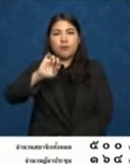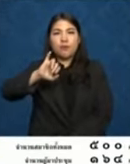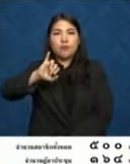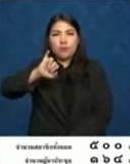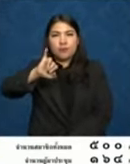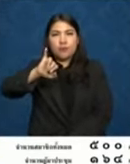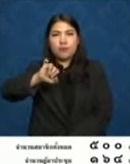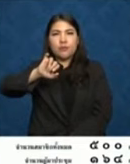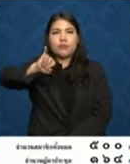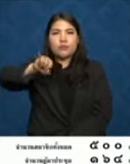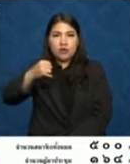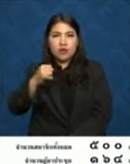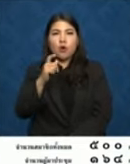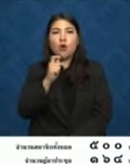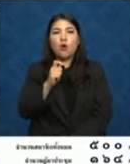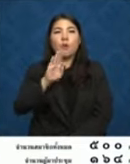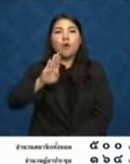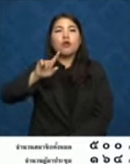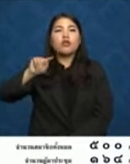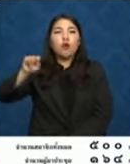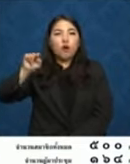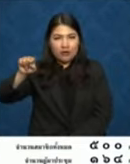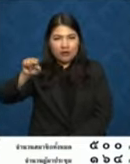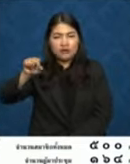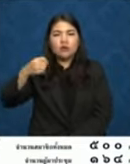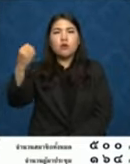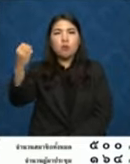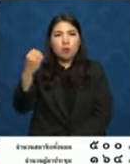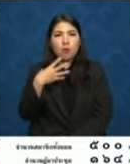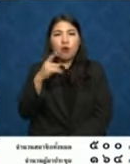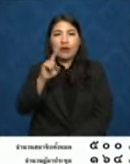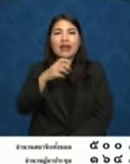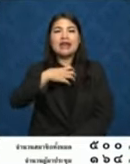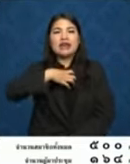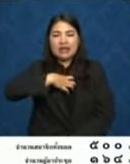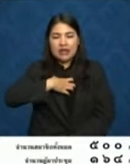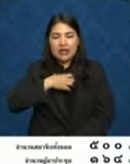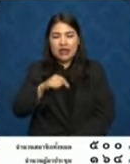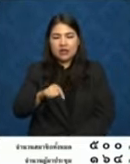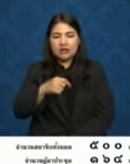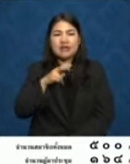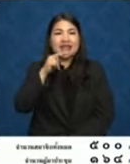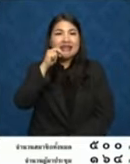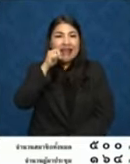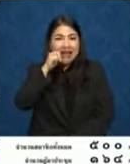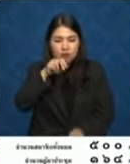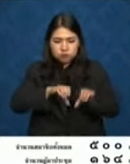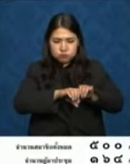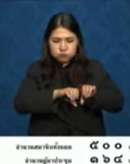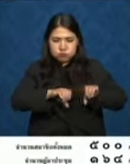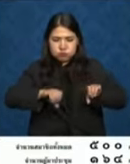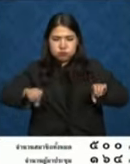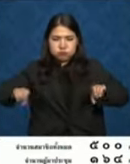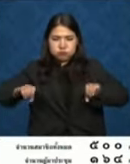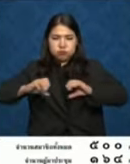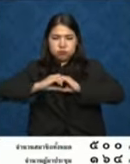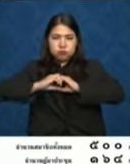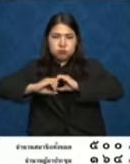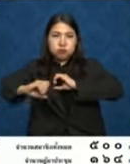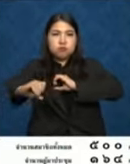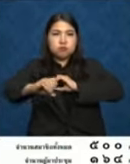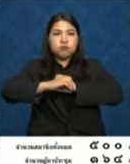ตำบลท่าบ่อนะครับซึ่งอยากขอปรับปรุงขยายระบบน้ำประปาขององค์การบริหารส่วนตำบลท่า